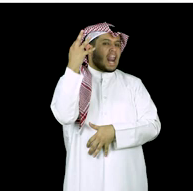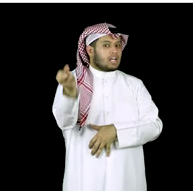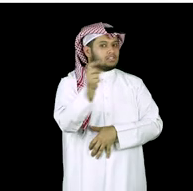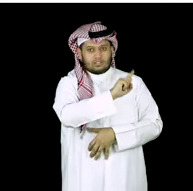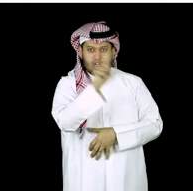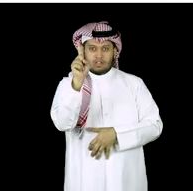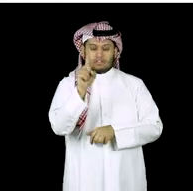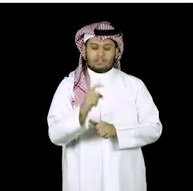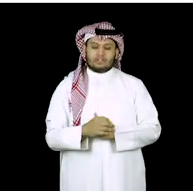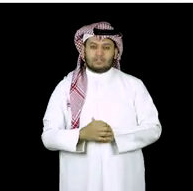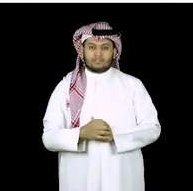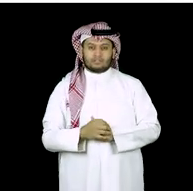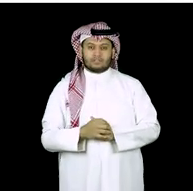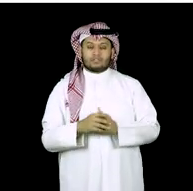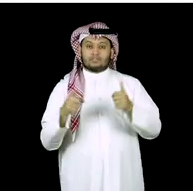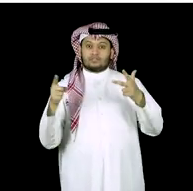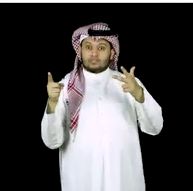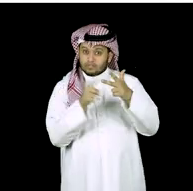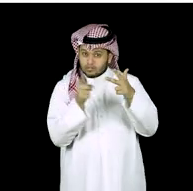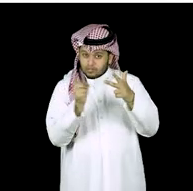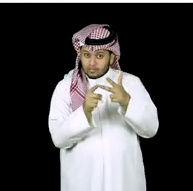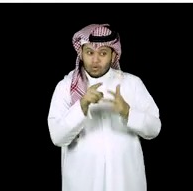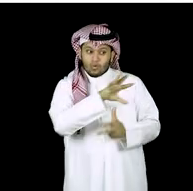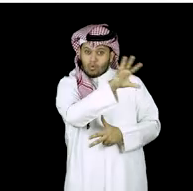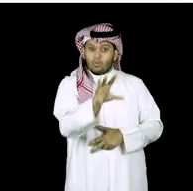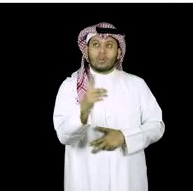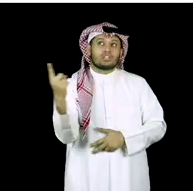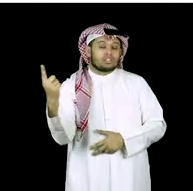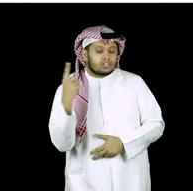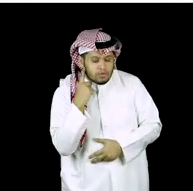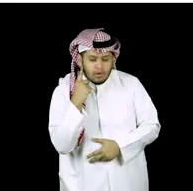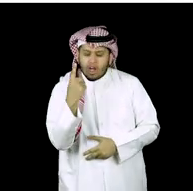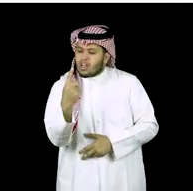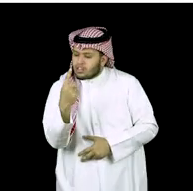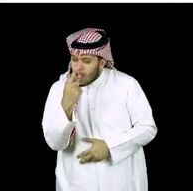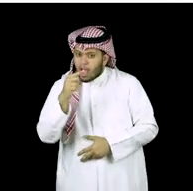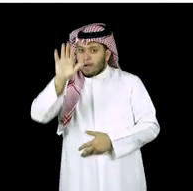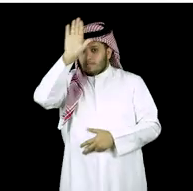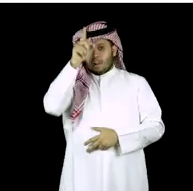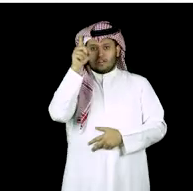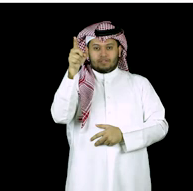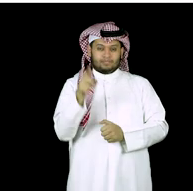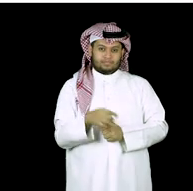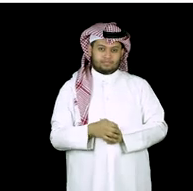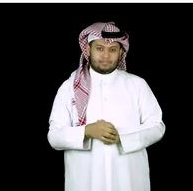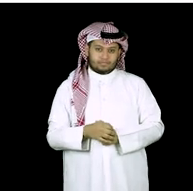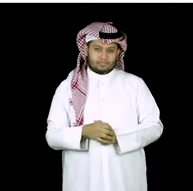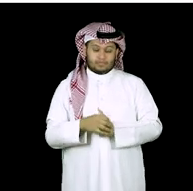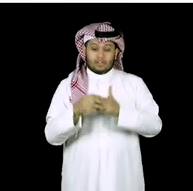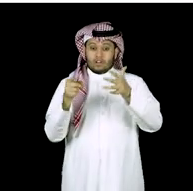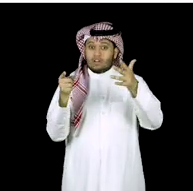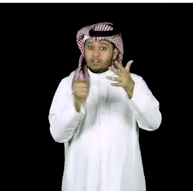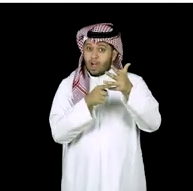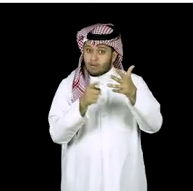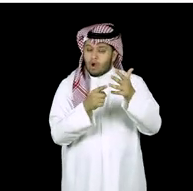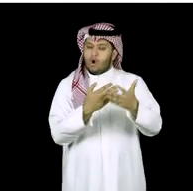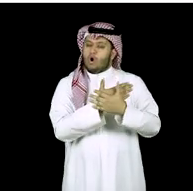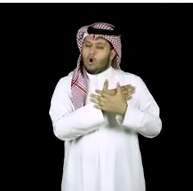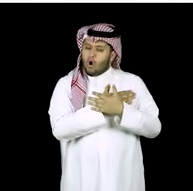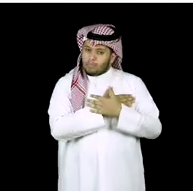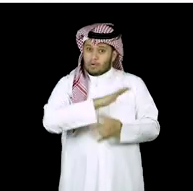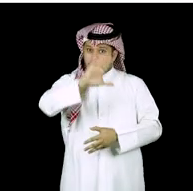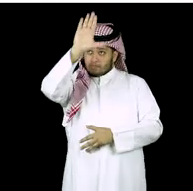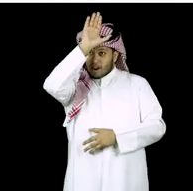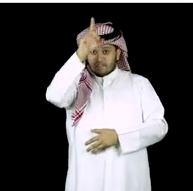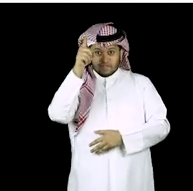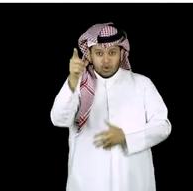هيبتهما. ثالثا، السمع والطاعة لولاة الأمر. رابعا، محبة ولاة